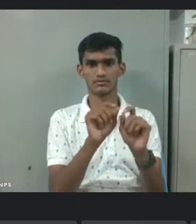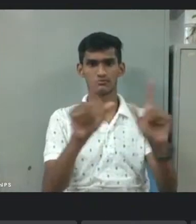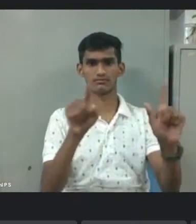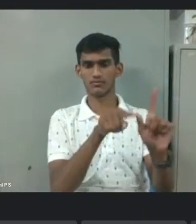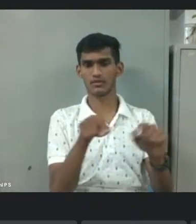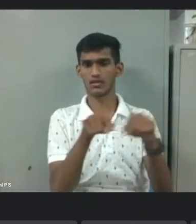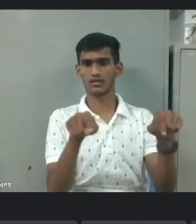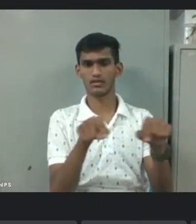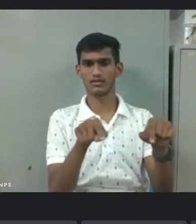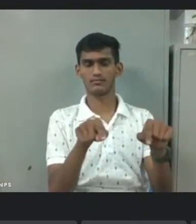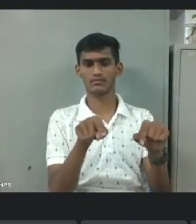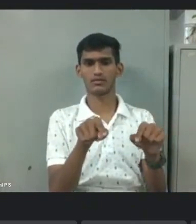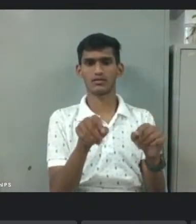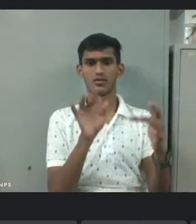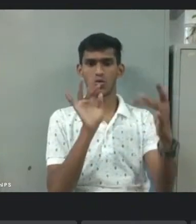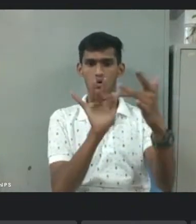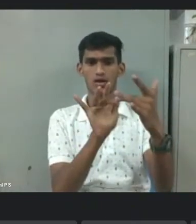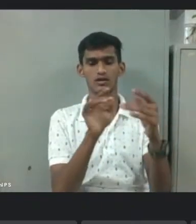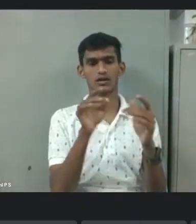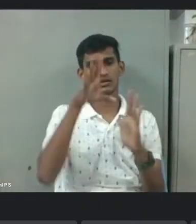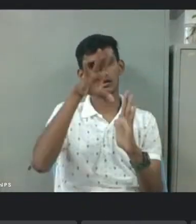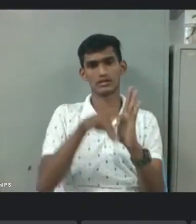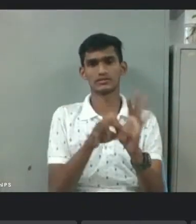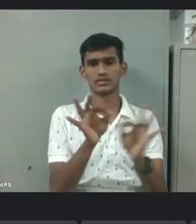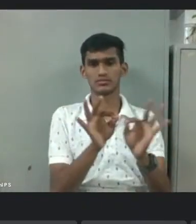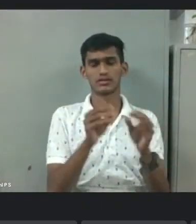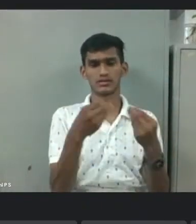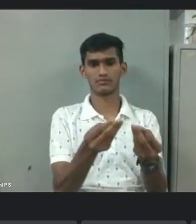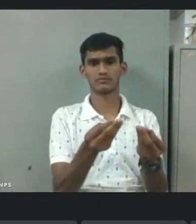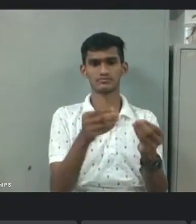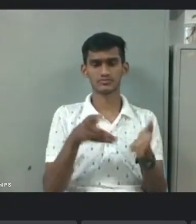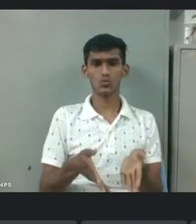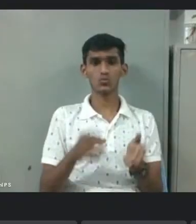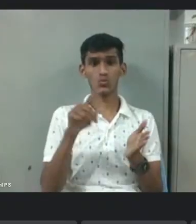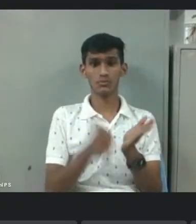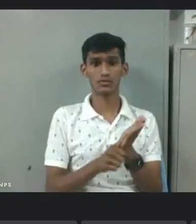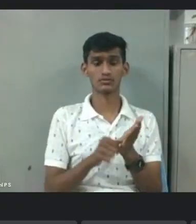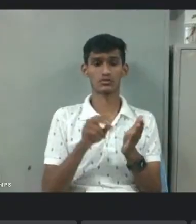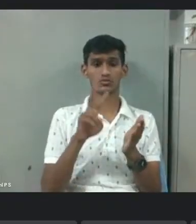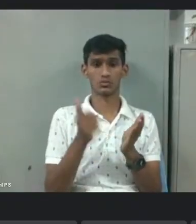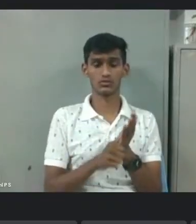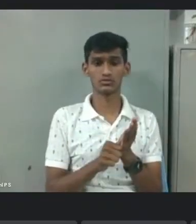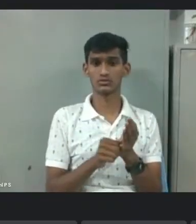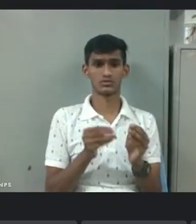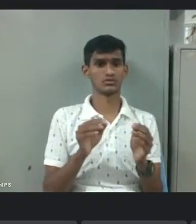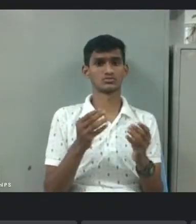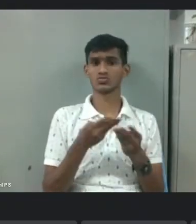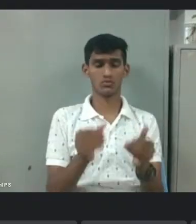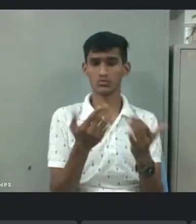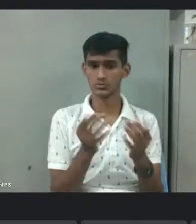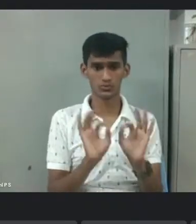ഇത് തുടർച്ചയാണ്. ഇത് ഒരു ദിവസം കൊണ്ടോ ഒരു മാസം കൊണ്ടോ നമുക്ക് സൊല്യൂഷൻ കണ്ടെത്താവുന്ന ഒരു പ്രോബ്ലം അല്ല. ഒരു